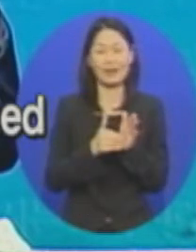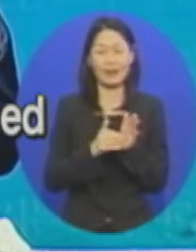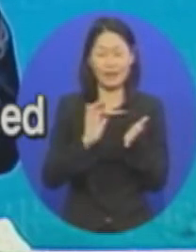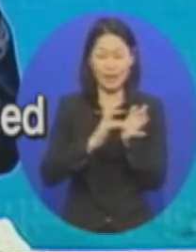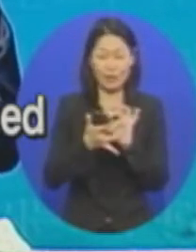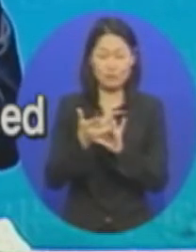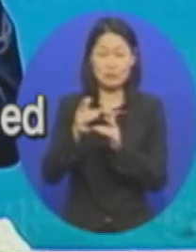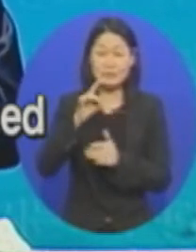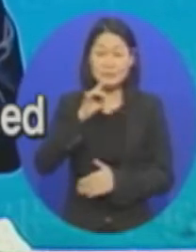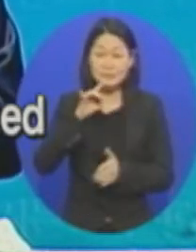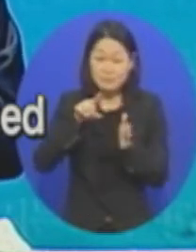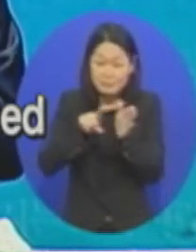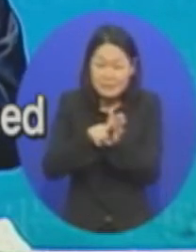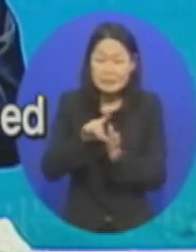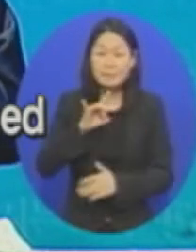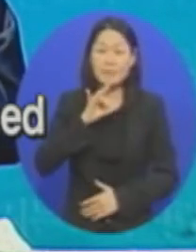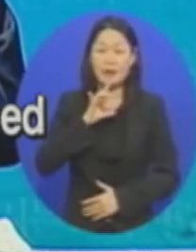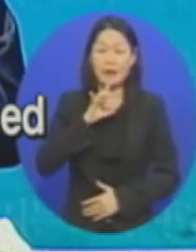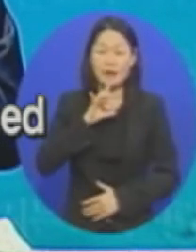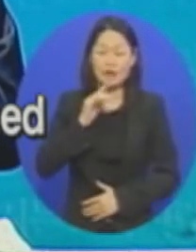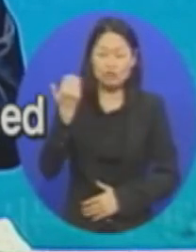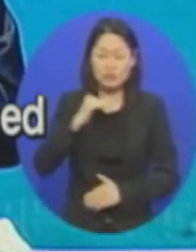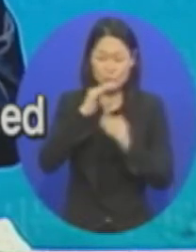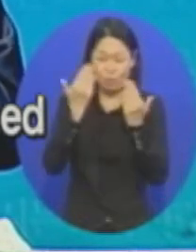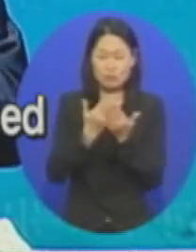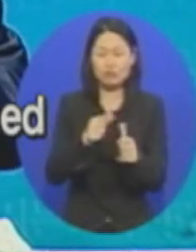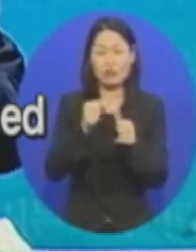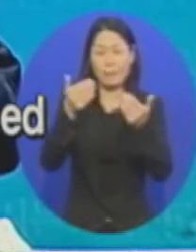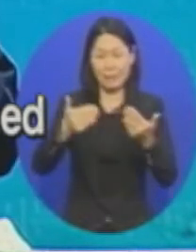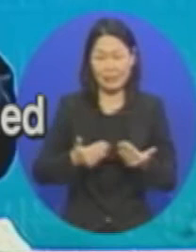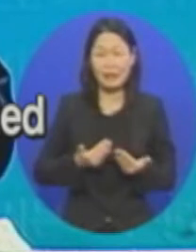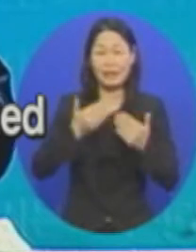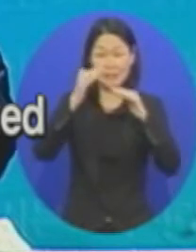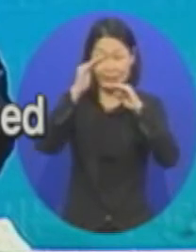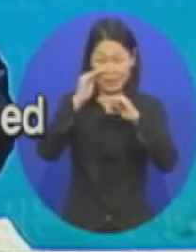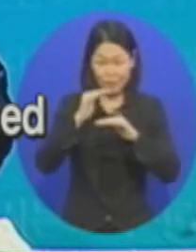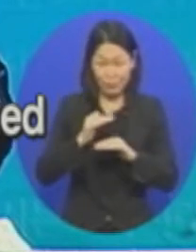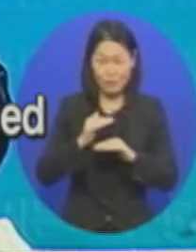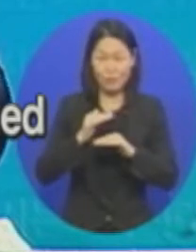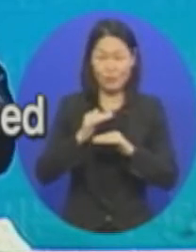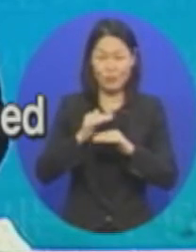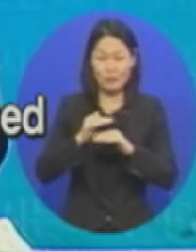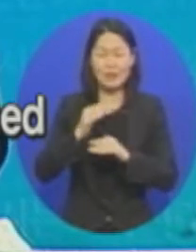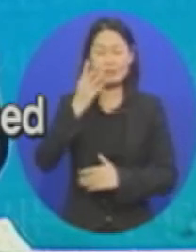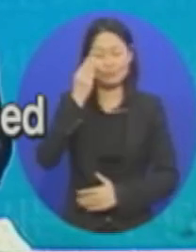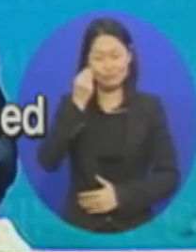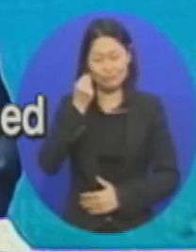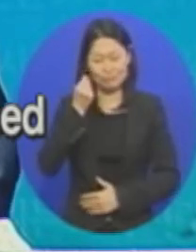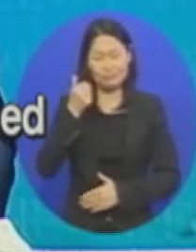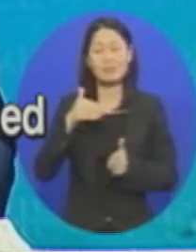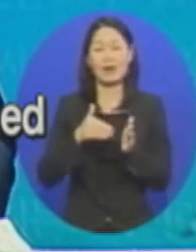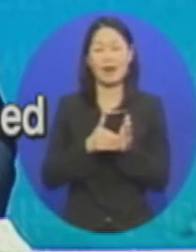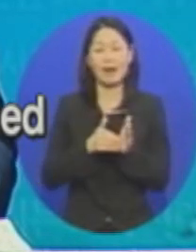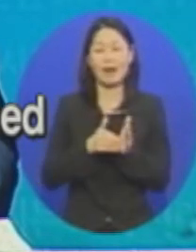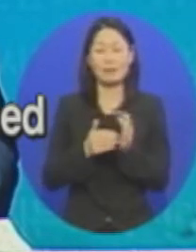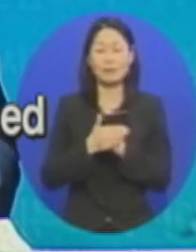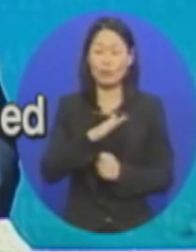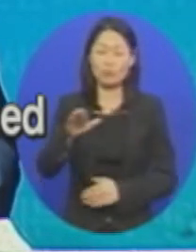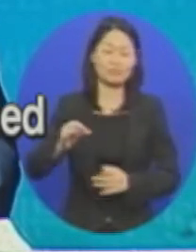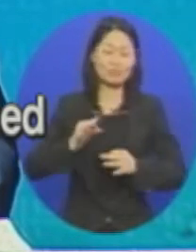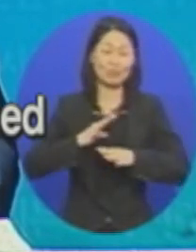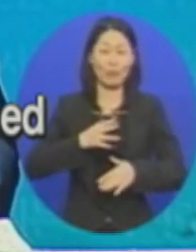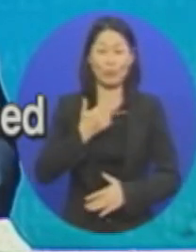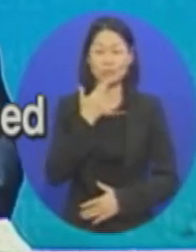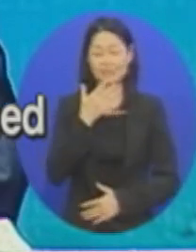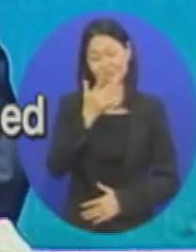믿기만 하면 누구나 다 구원받는 다는 내용이 이제 익숙해져서 여러분들이 별로 안 놀래고